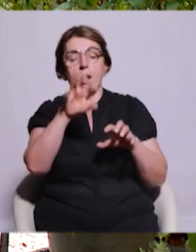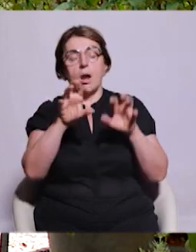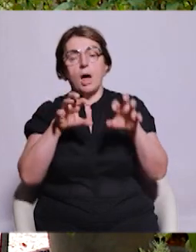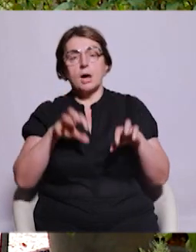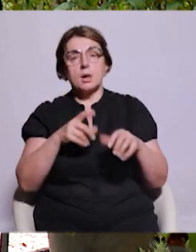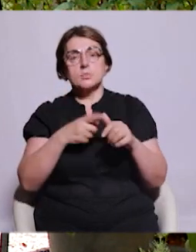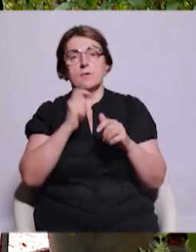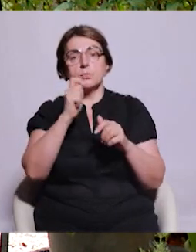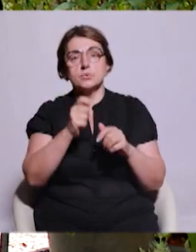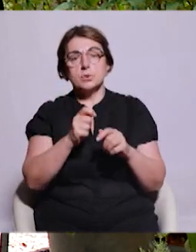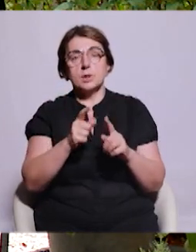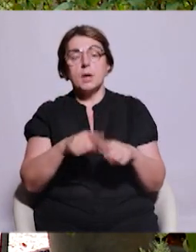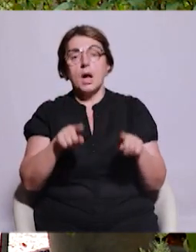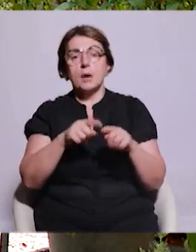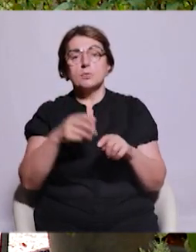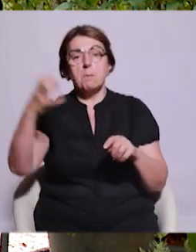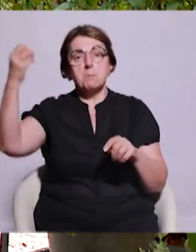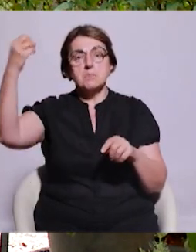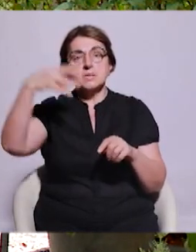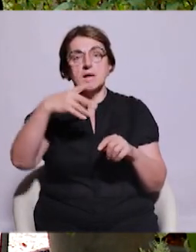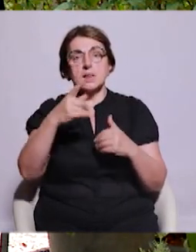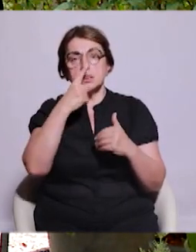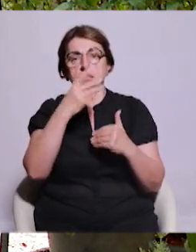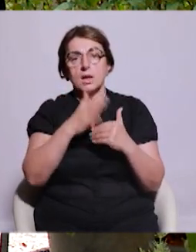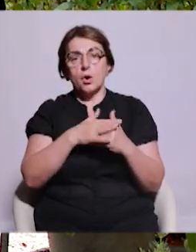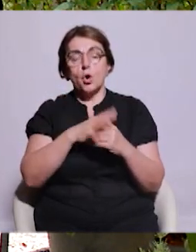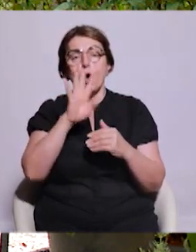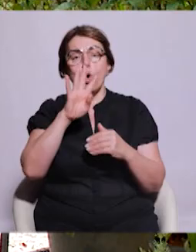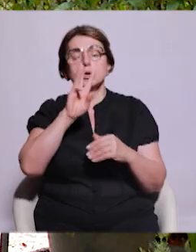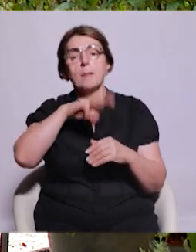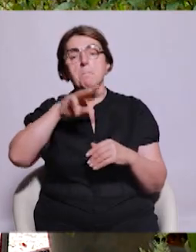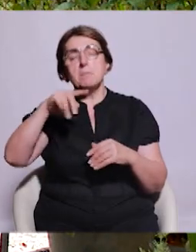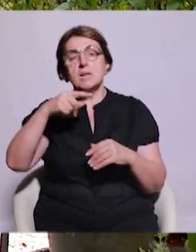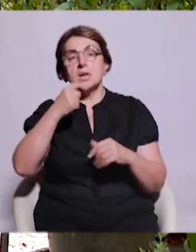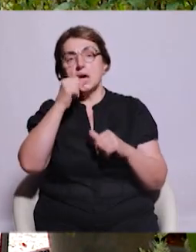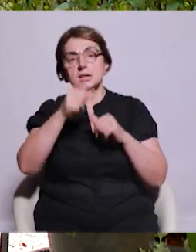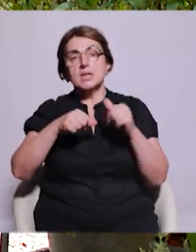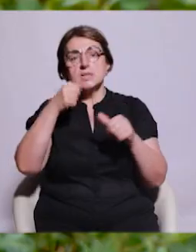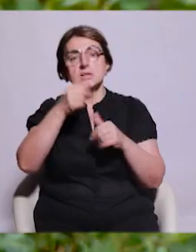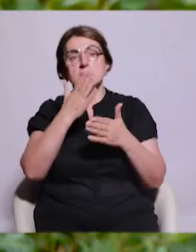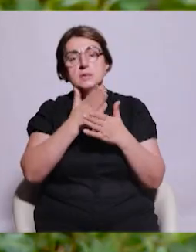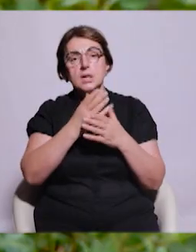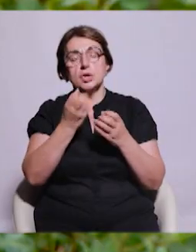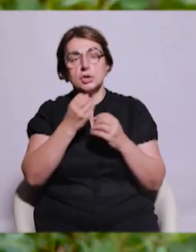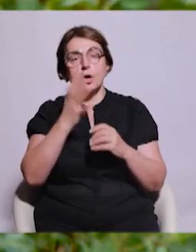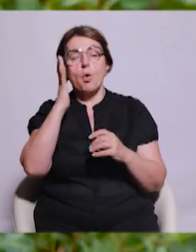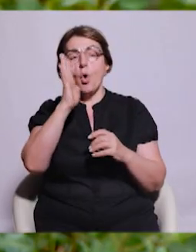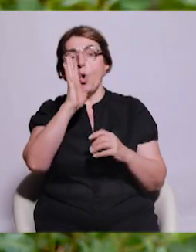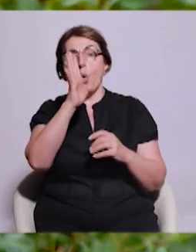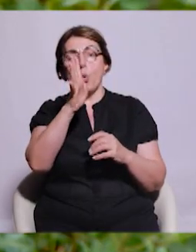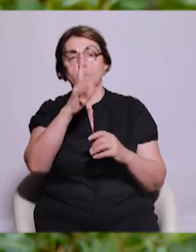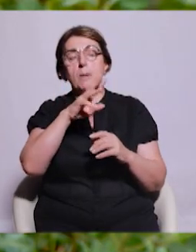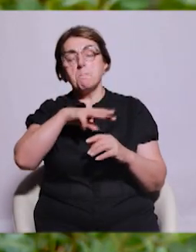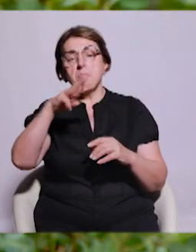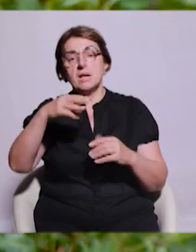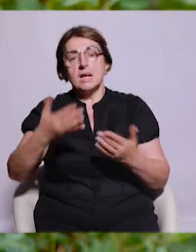უწოდებთ. ასევე შევიტყვეთ, რომ მზე დაახლოებით 4.5 მილიარდი წლის არის და ის კიდევ 5 მილიარდი წელი